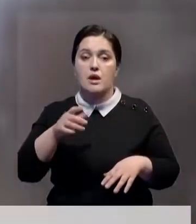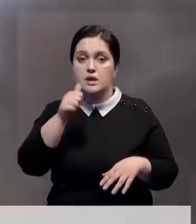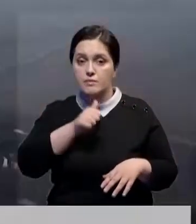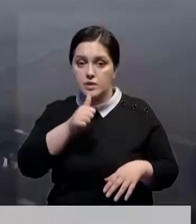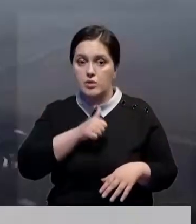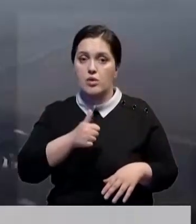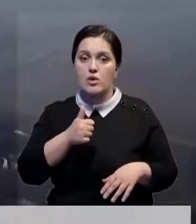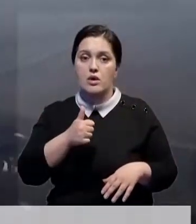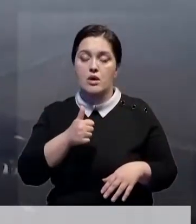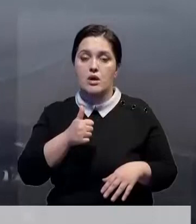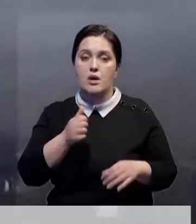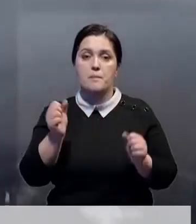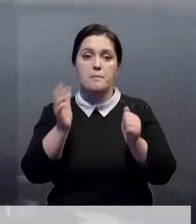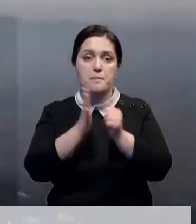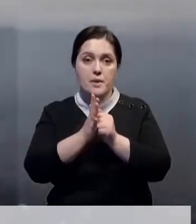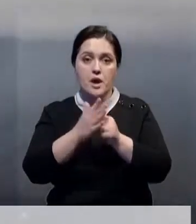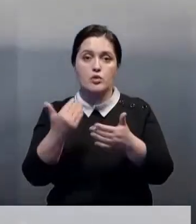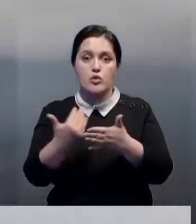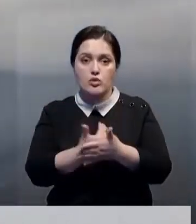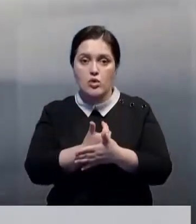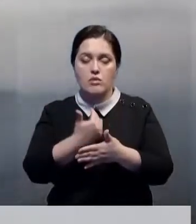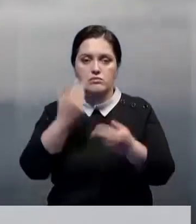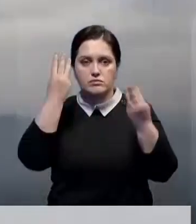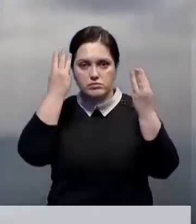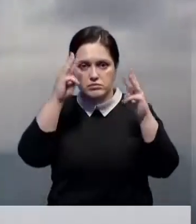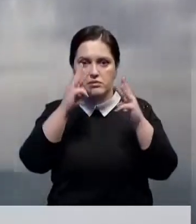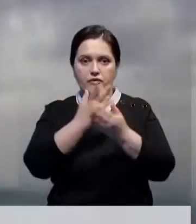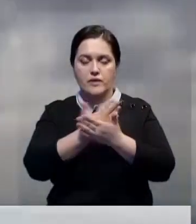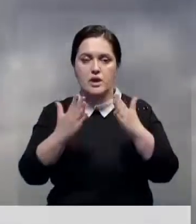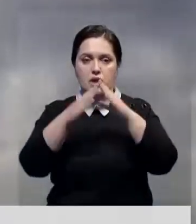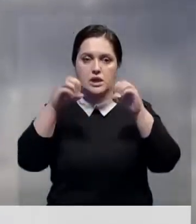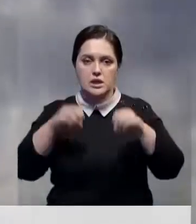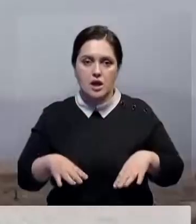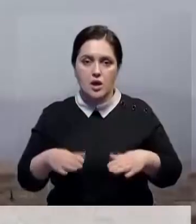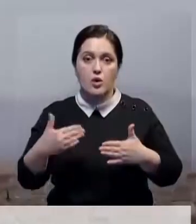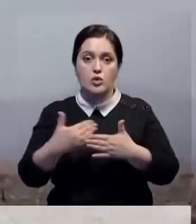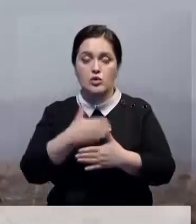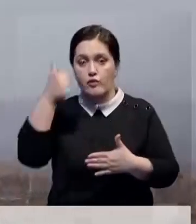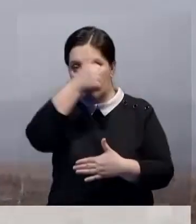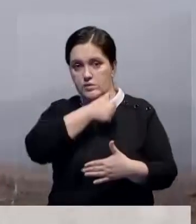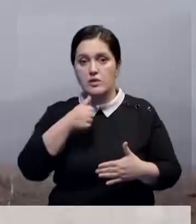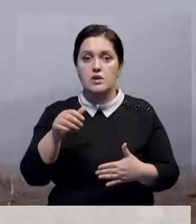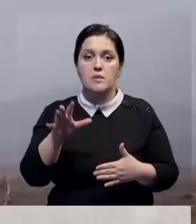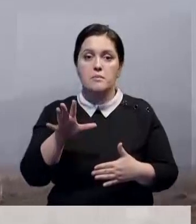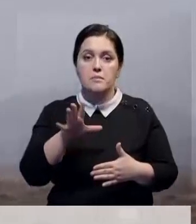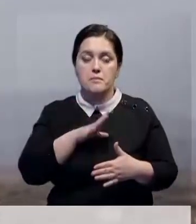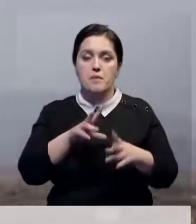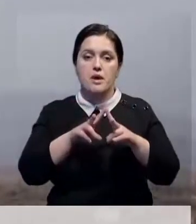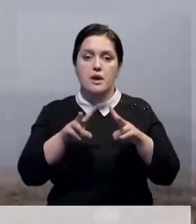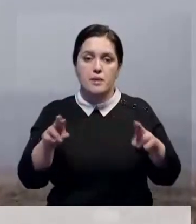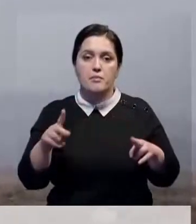которых были испытаны около полутора десятков новых или модернизированных видов ракетных вооружений. Новый год также был